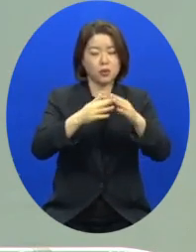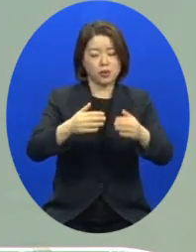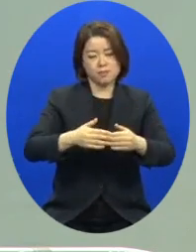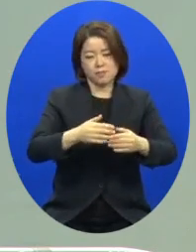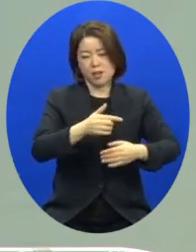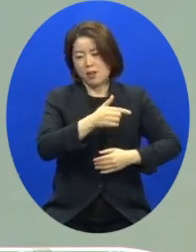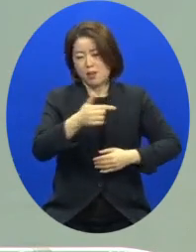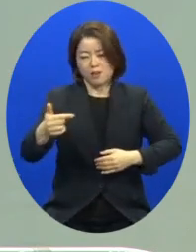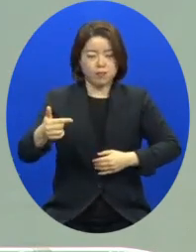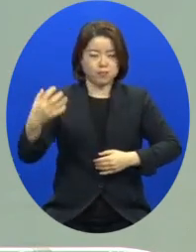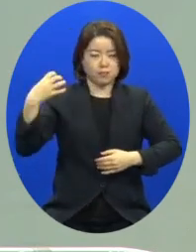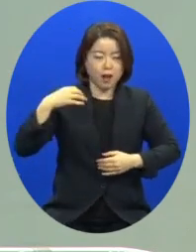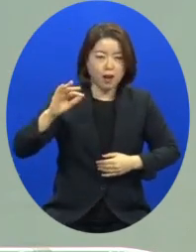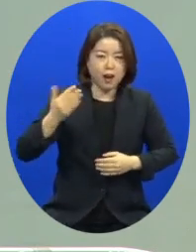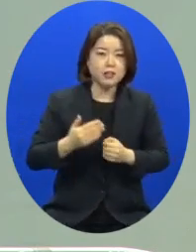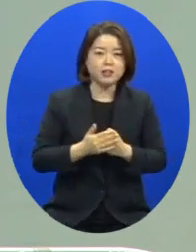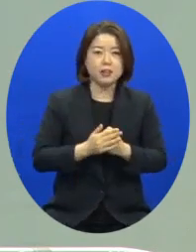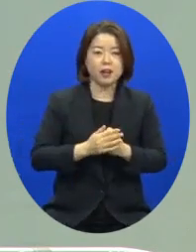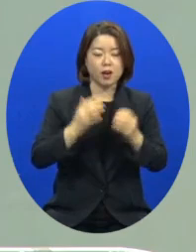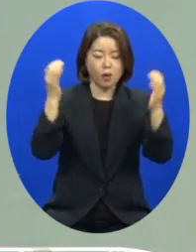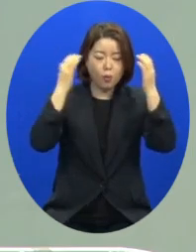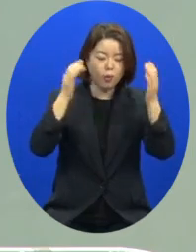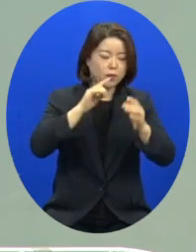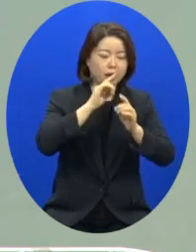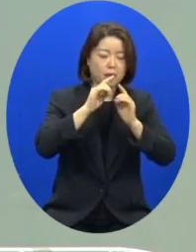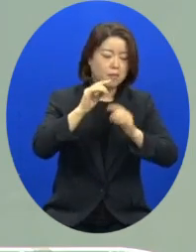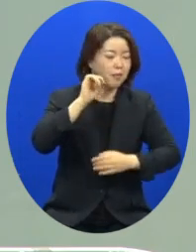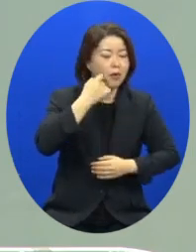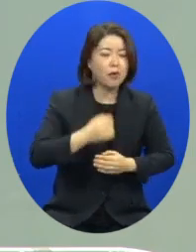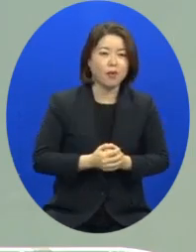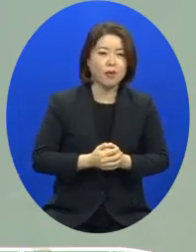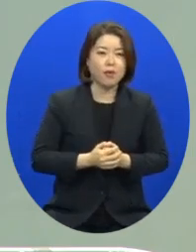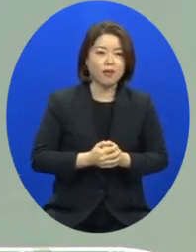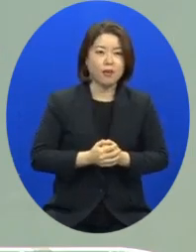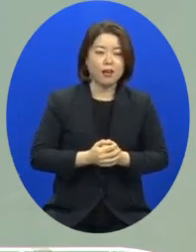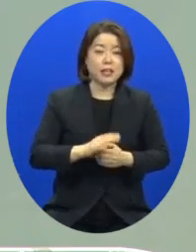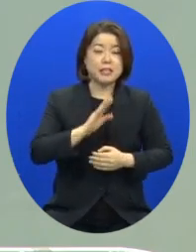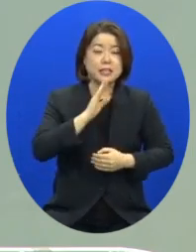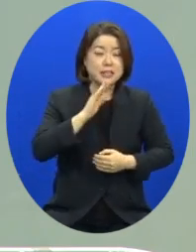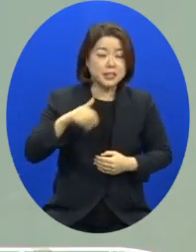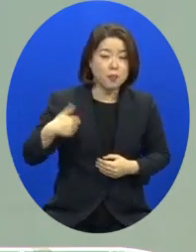없어요. 정말 몰라서, 너무 몰라서 큰